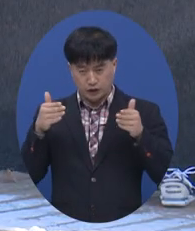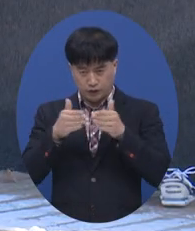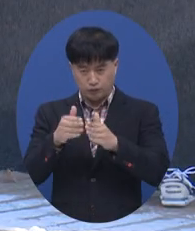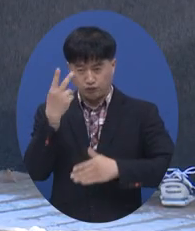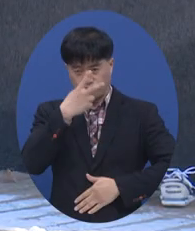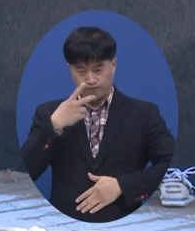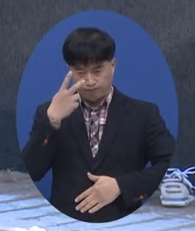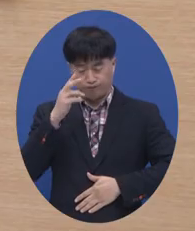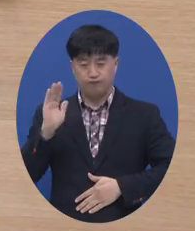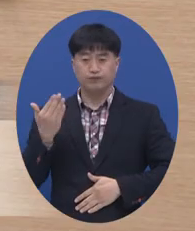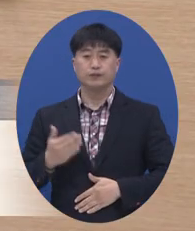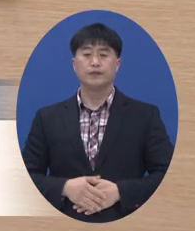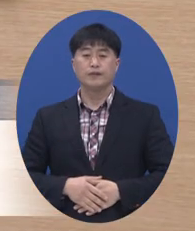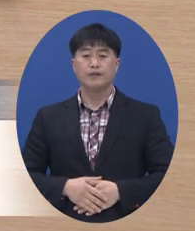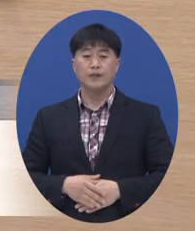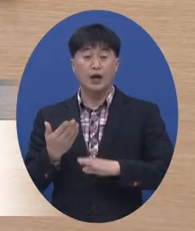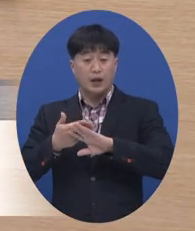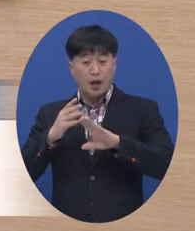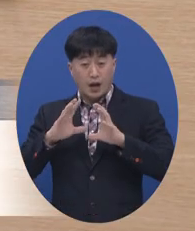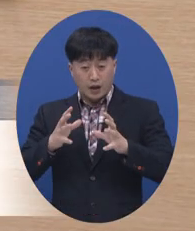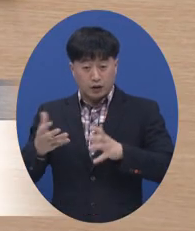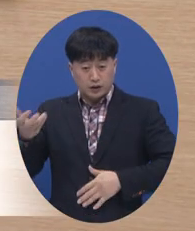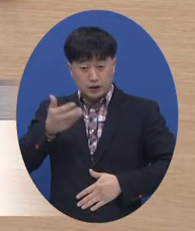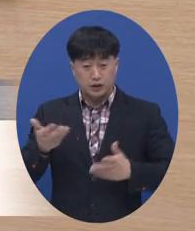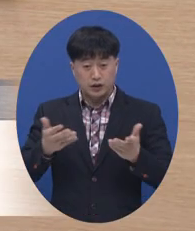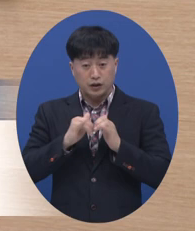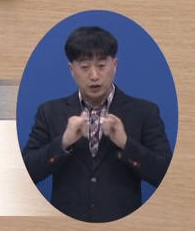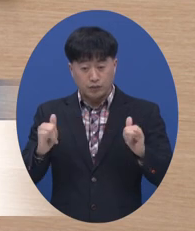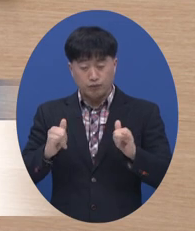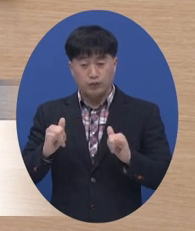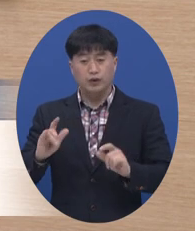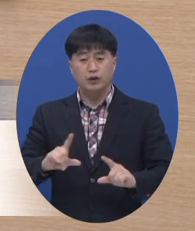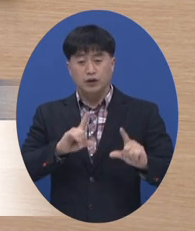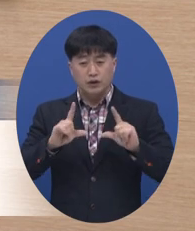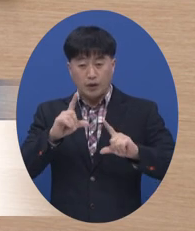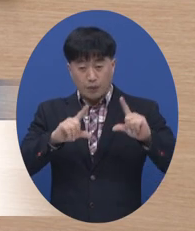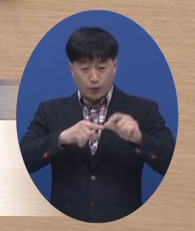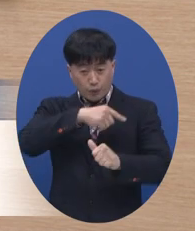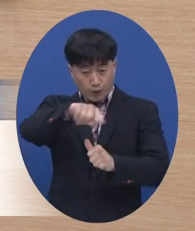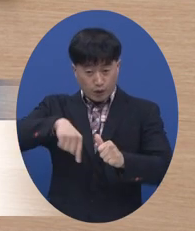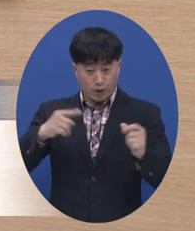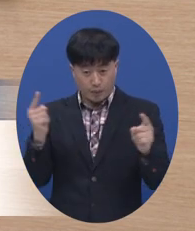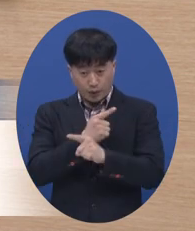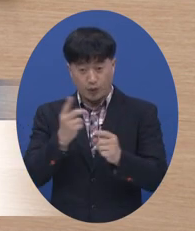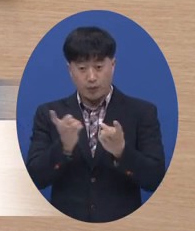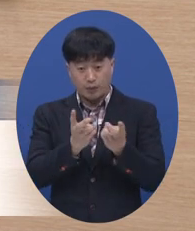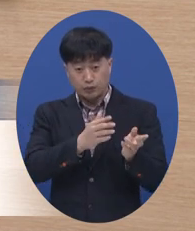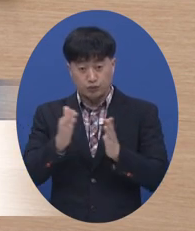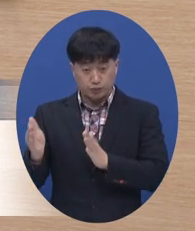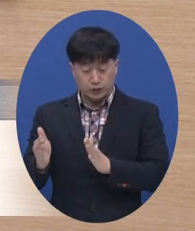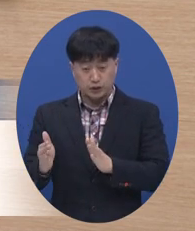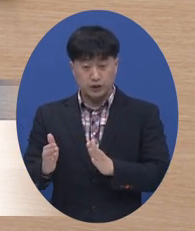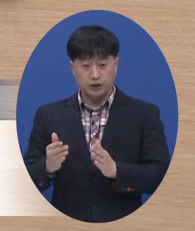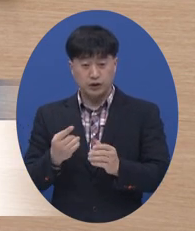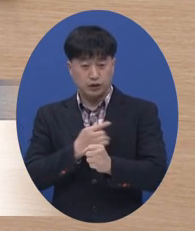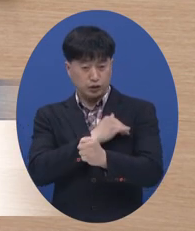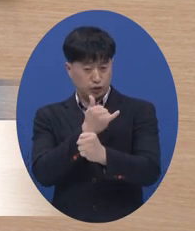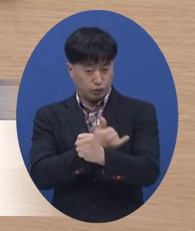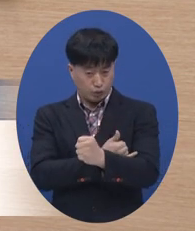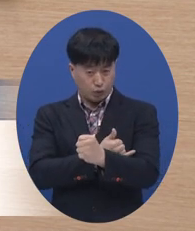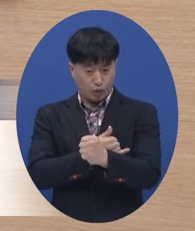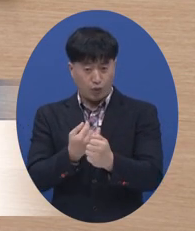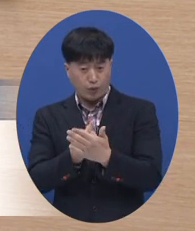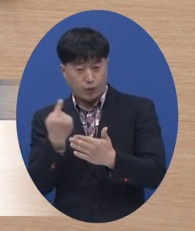살핍니다 외국인 이주노동자의 주고 한 겸 개선방안을 마련하고 또한 인권 사각지대 가